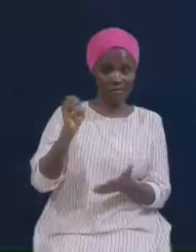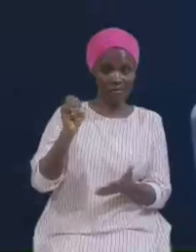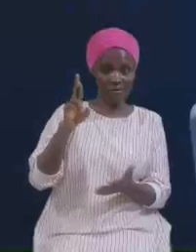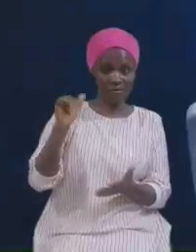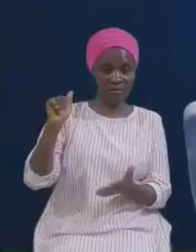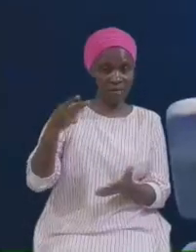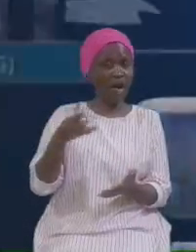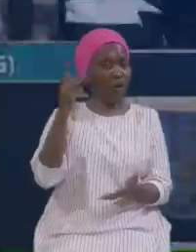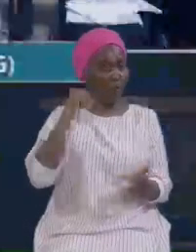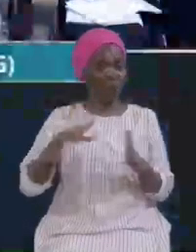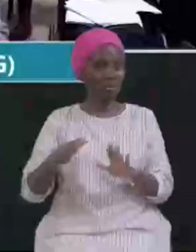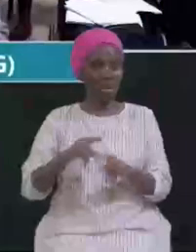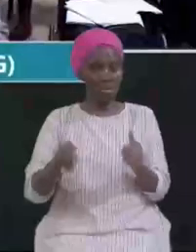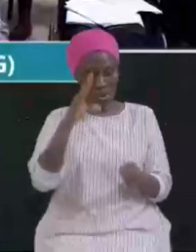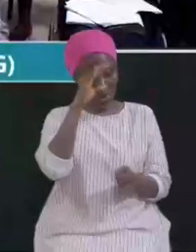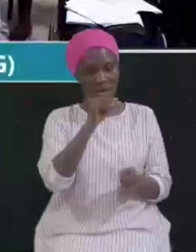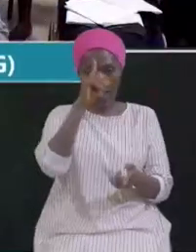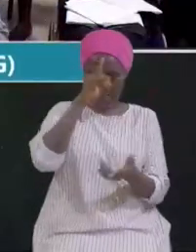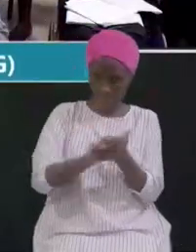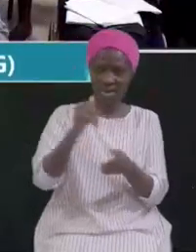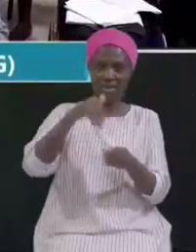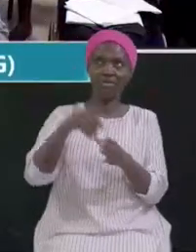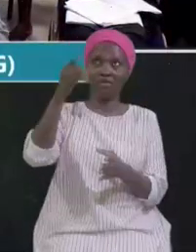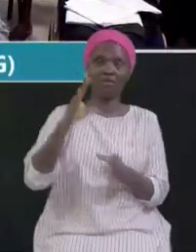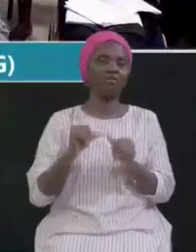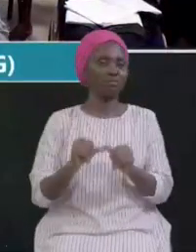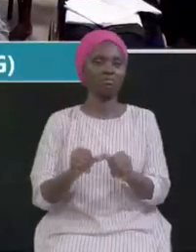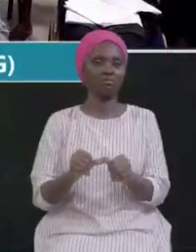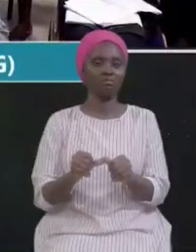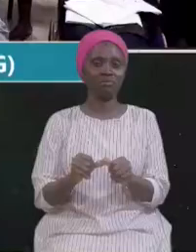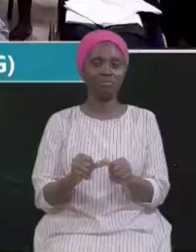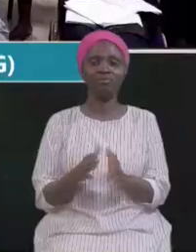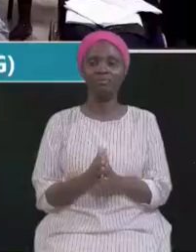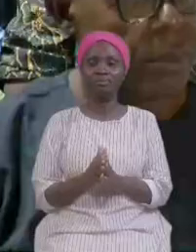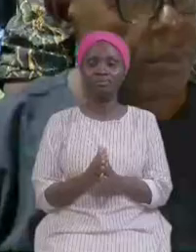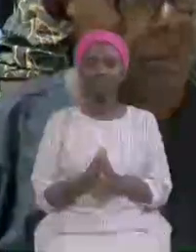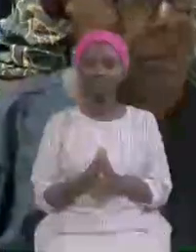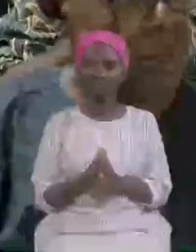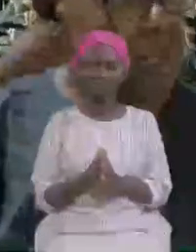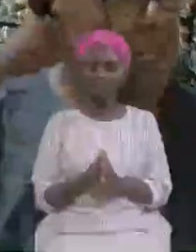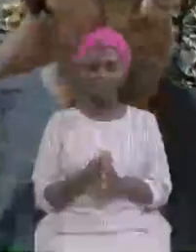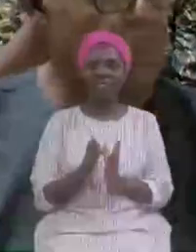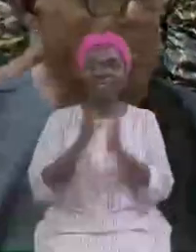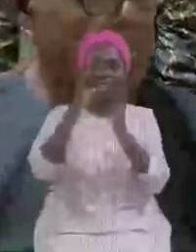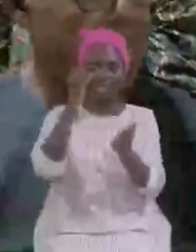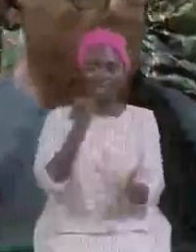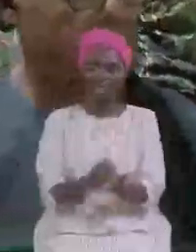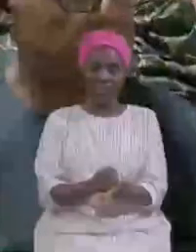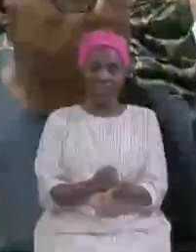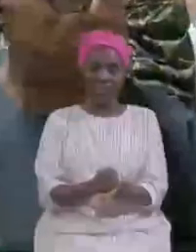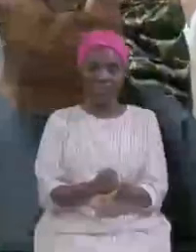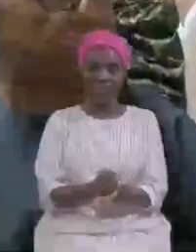plus. Et comme il a cru en Dieu, la vie est venue. Je n'ai pas entendu ton amen.